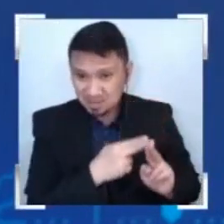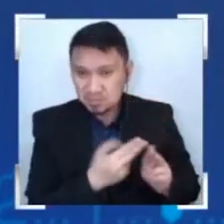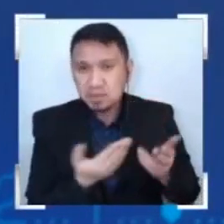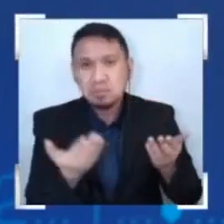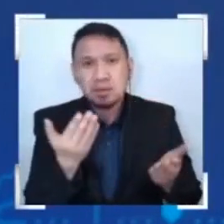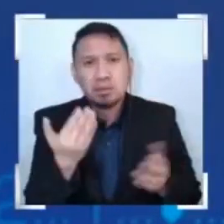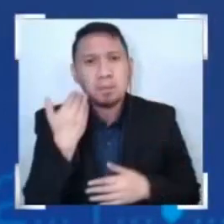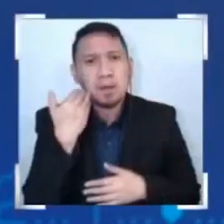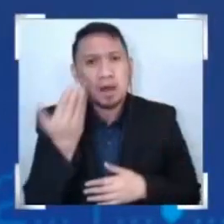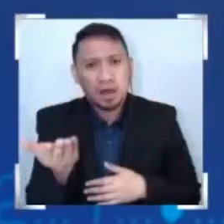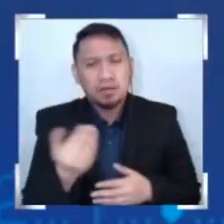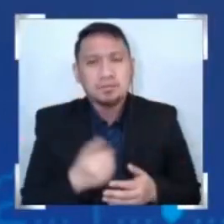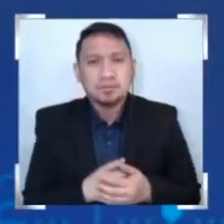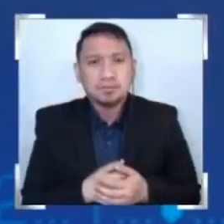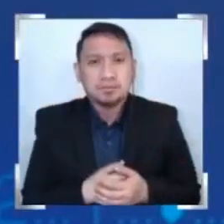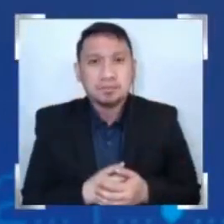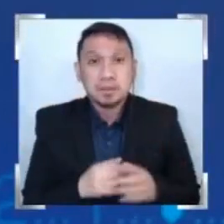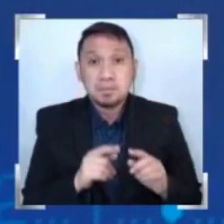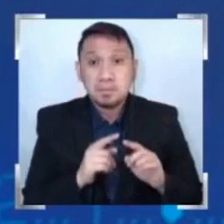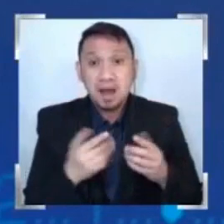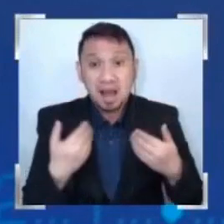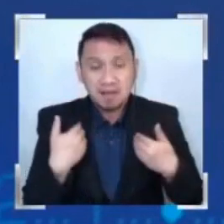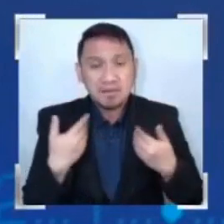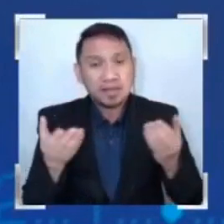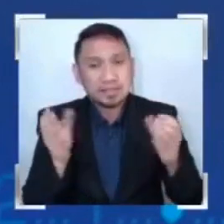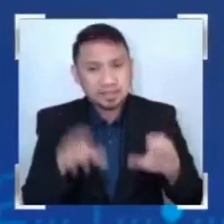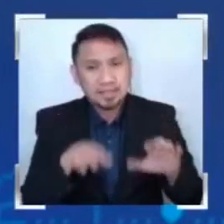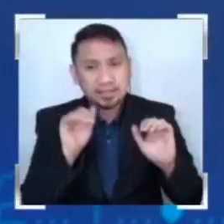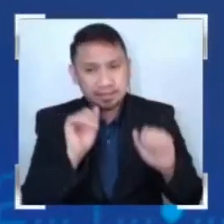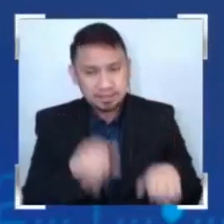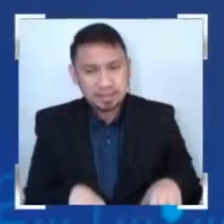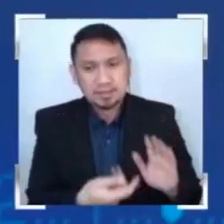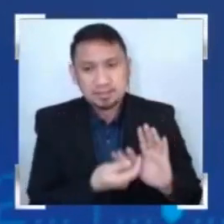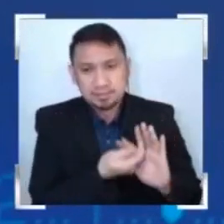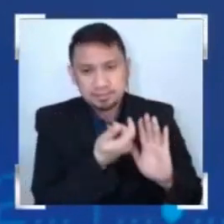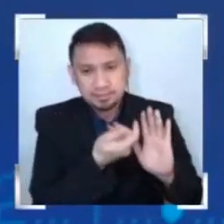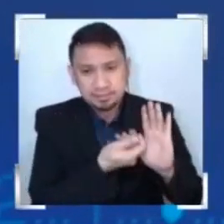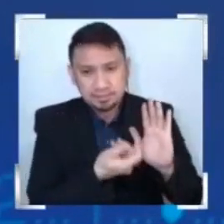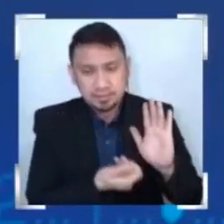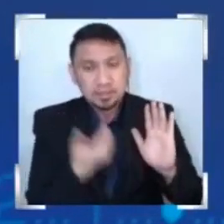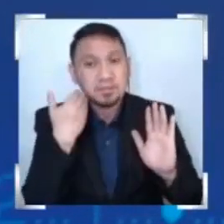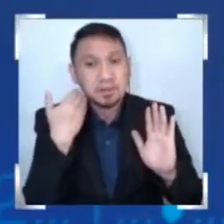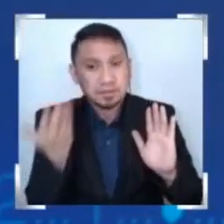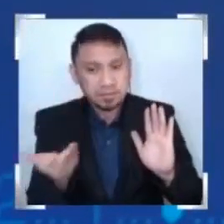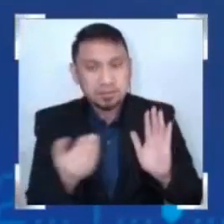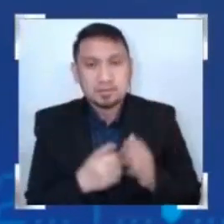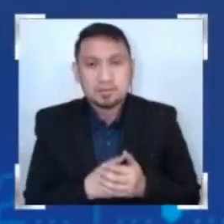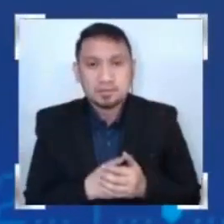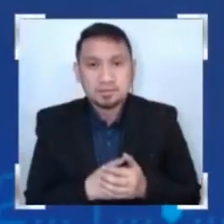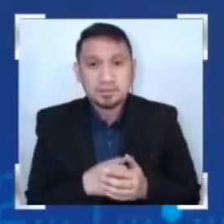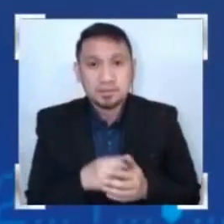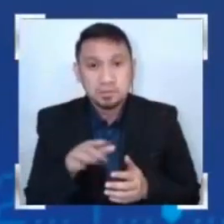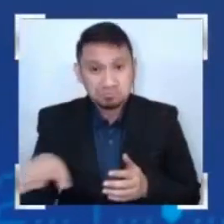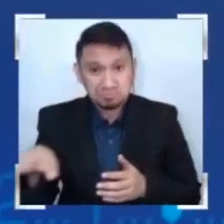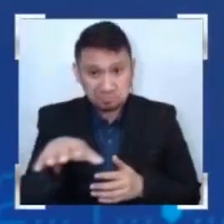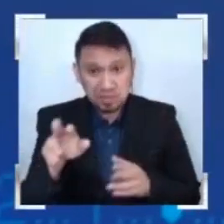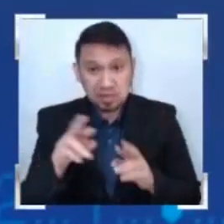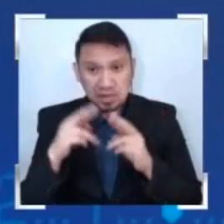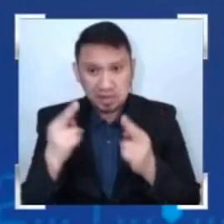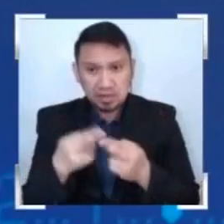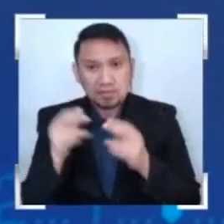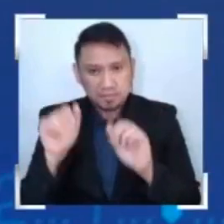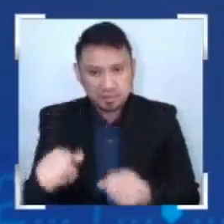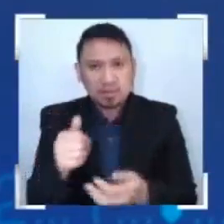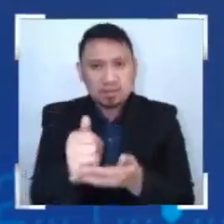na. Pero may pagkakataon pa raw para ma-delist ang pangalan nila sa listahan sa tulong ng mga kaanak. Saksi si